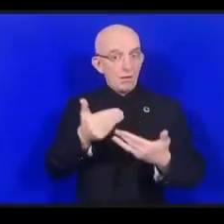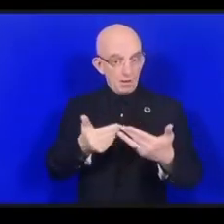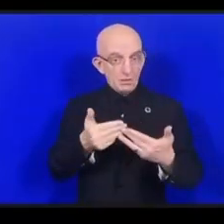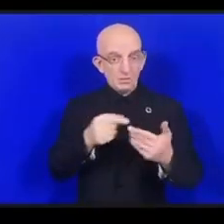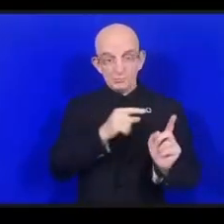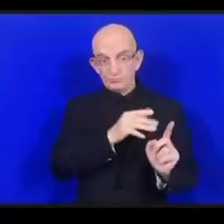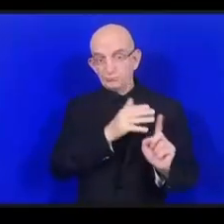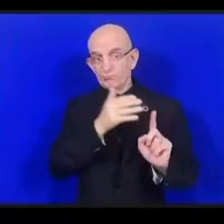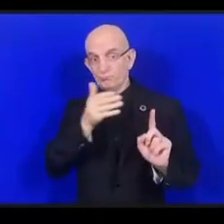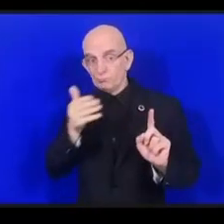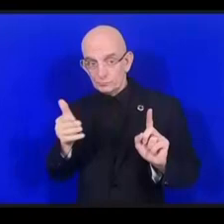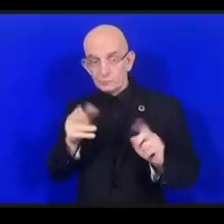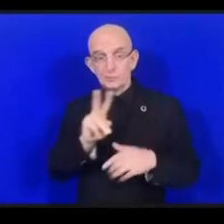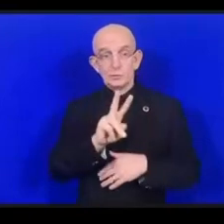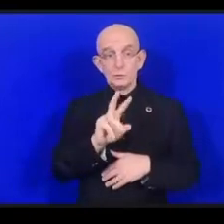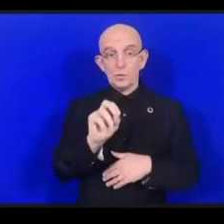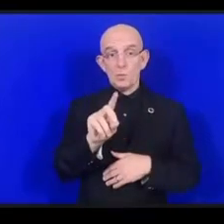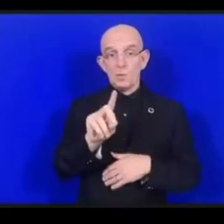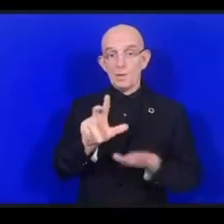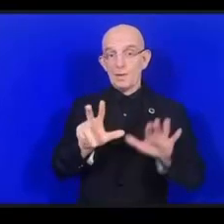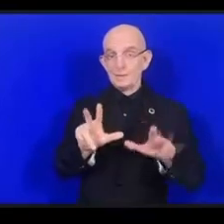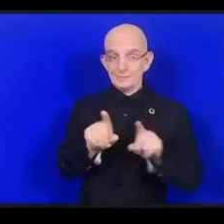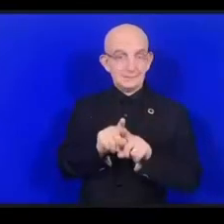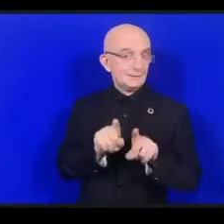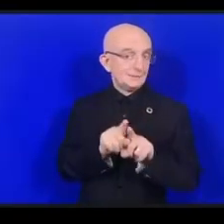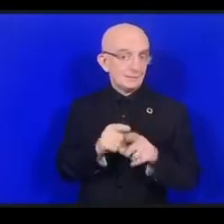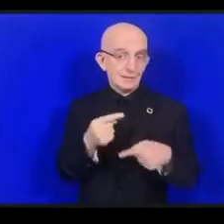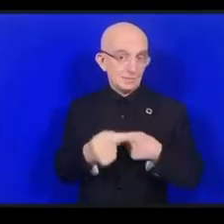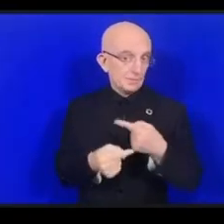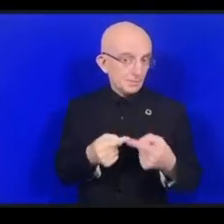IoT 最佳实践出台了，